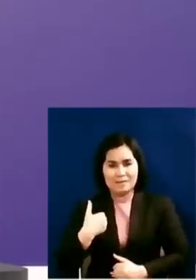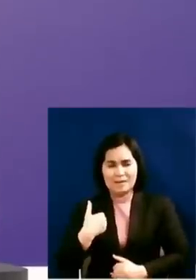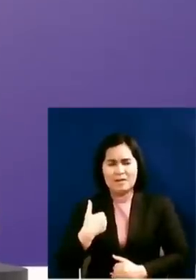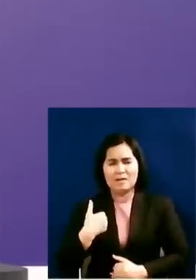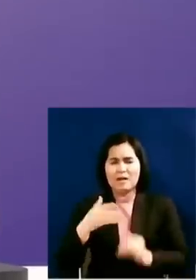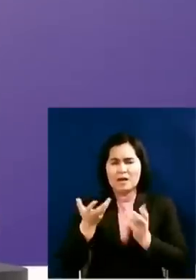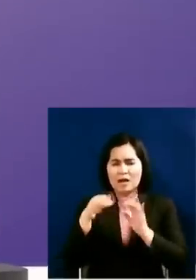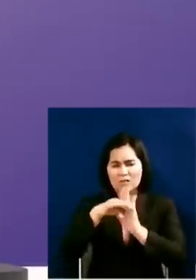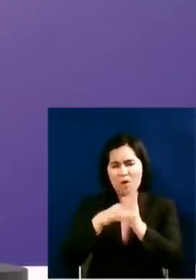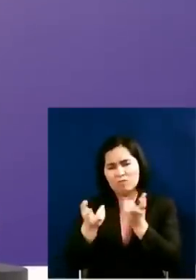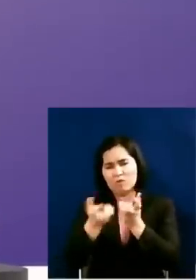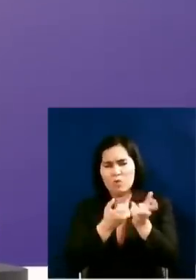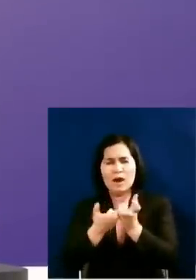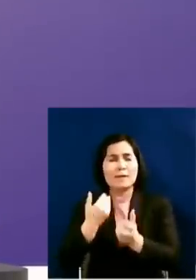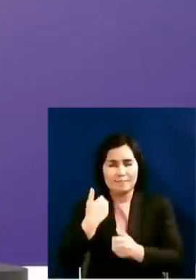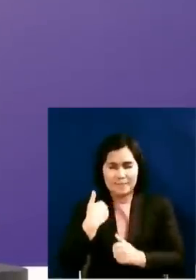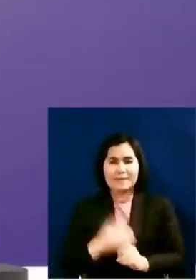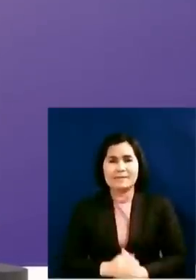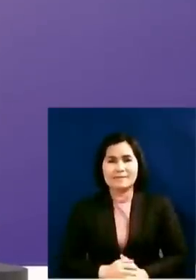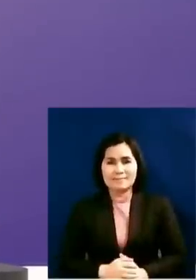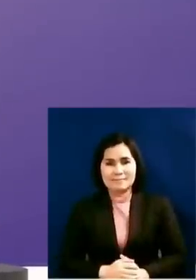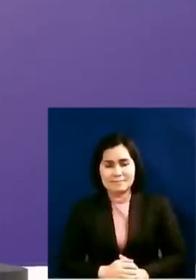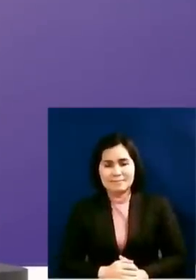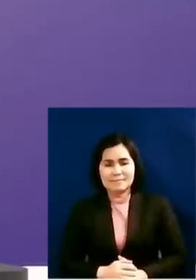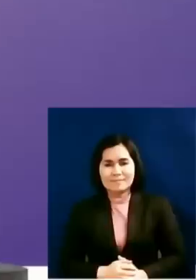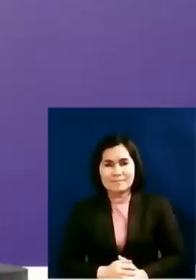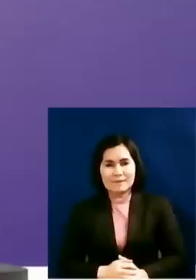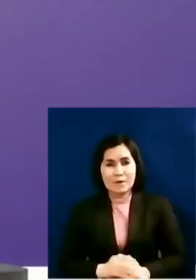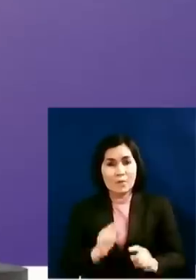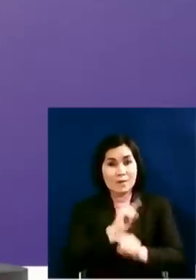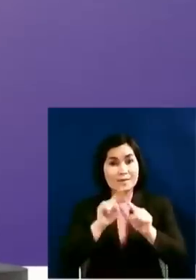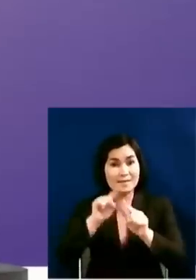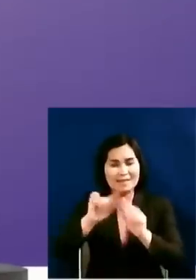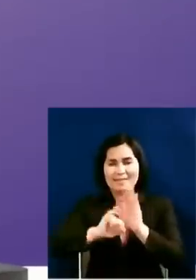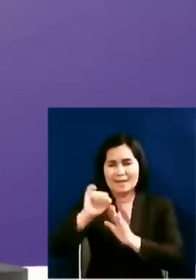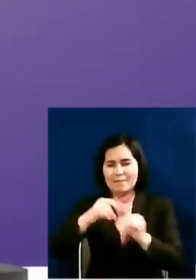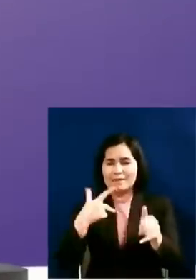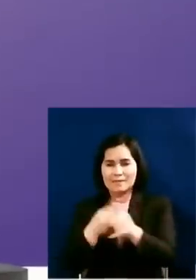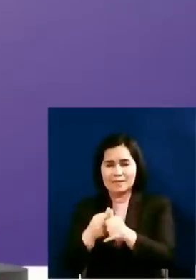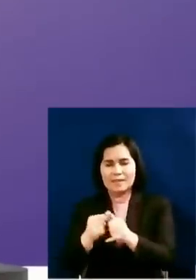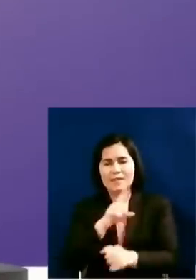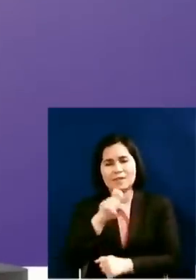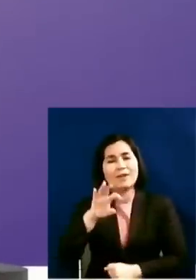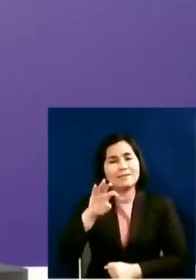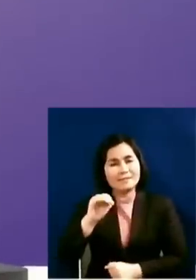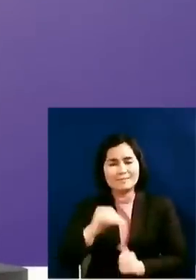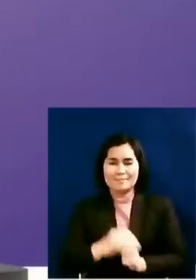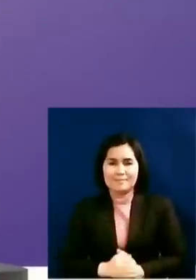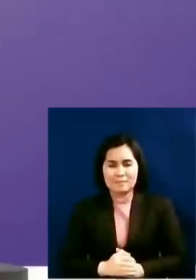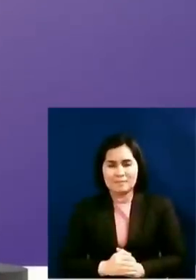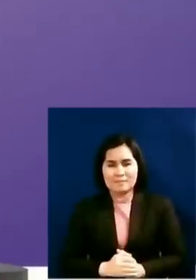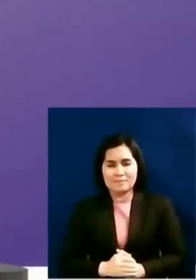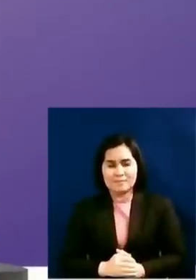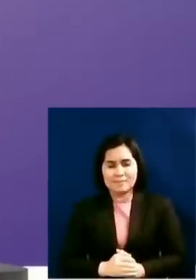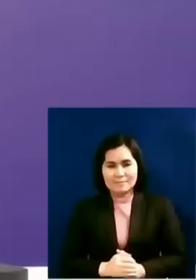ในบางประการเกิดขึ้นนะครับในภาพรวมวันแรกที่ฉีดไปของจังหวัดเชียงใหม่นะครับ140คนเป็นเจ้าหน้า